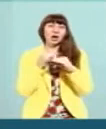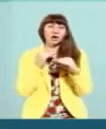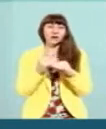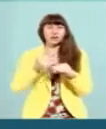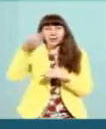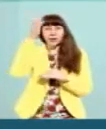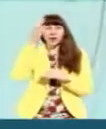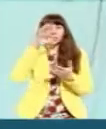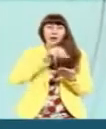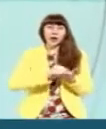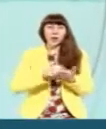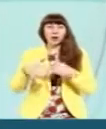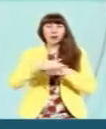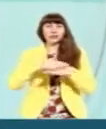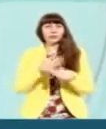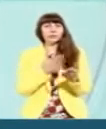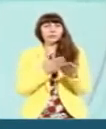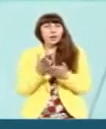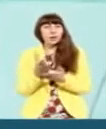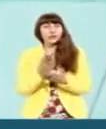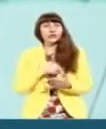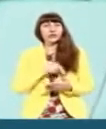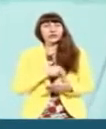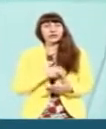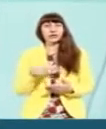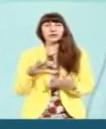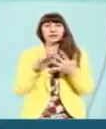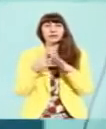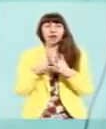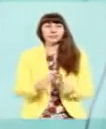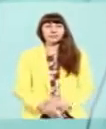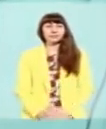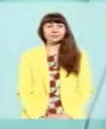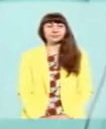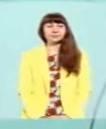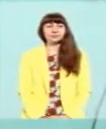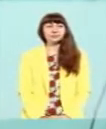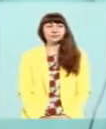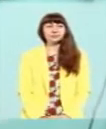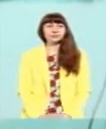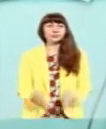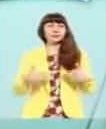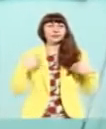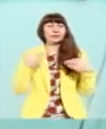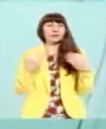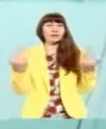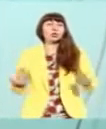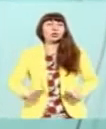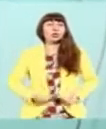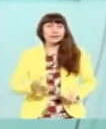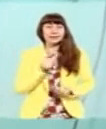асырылу барысына оң бағасын берді. Биыл Қазақстан Республикамыздың тәуелсіздігіне 30 жыл.